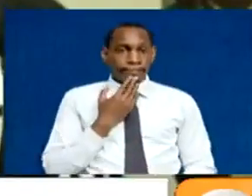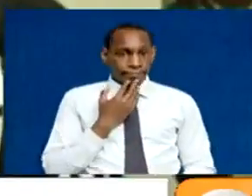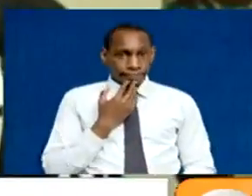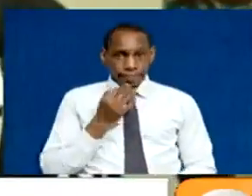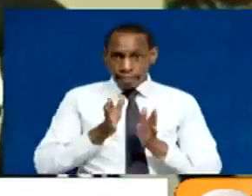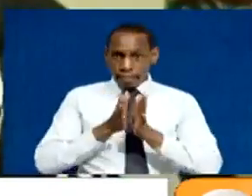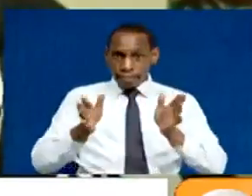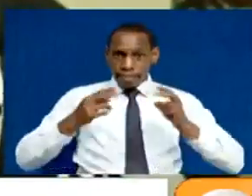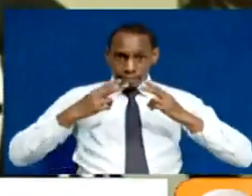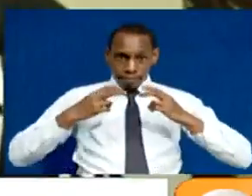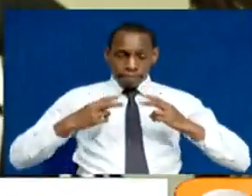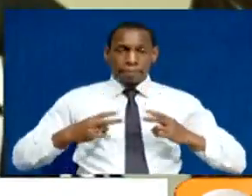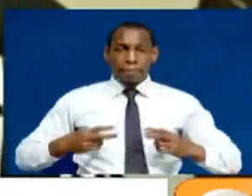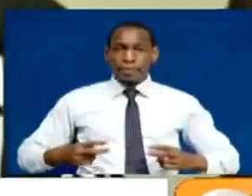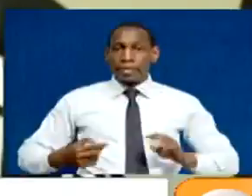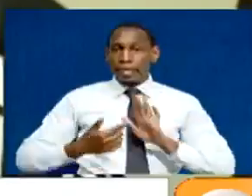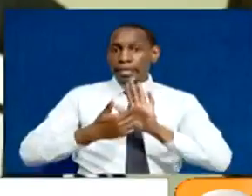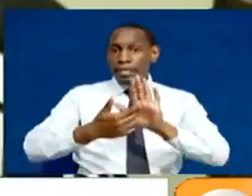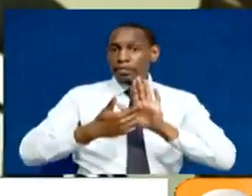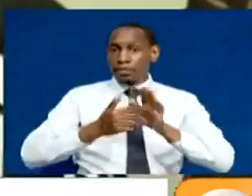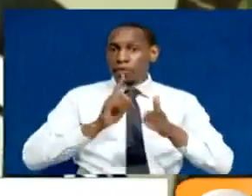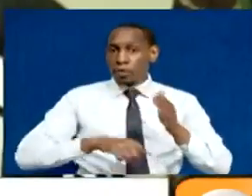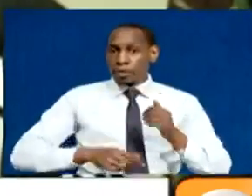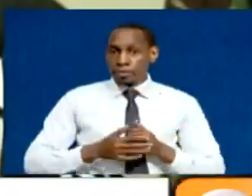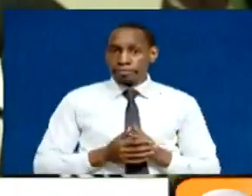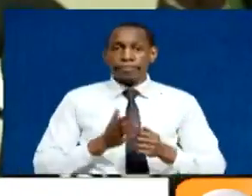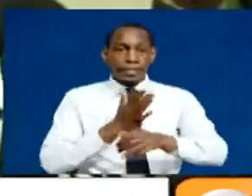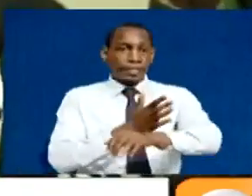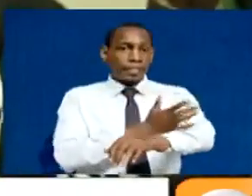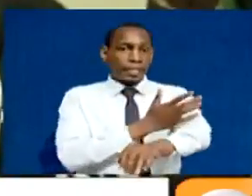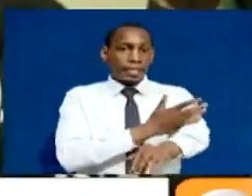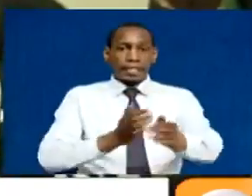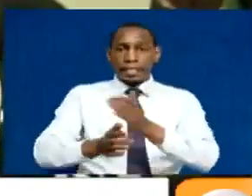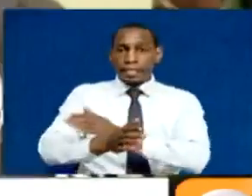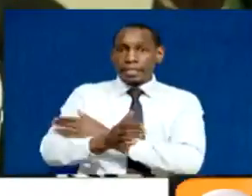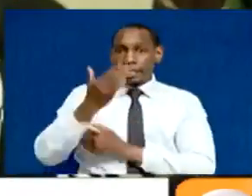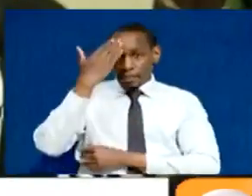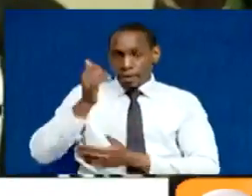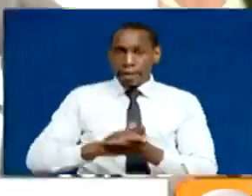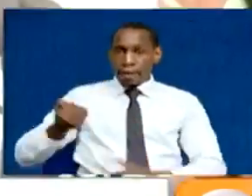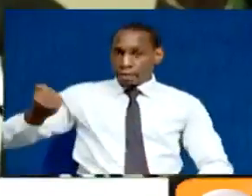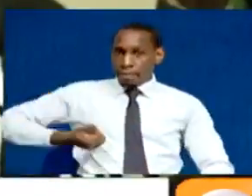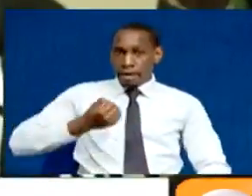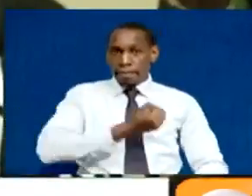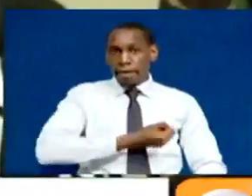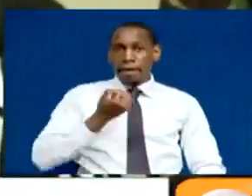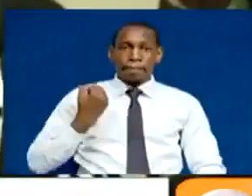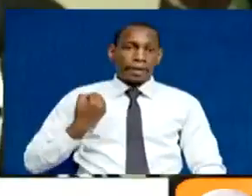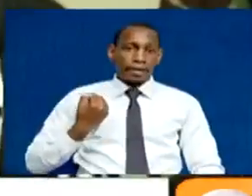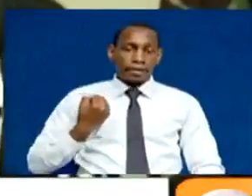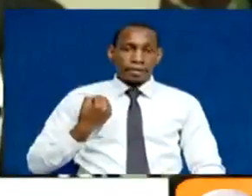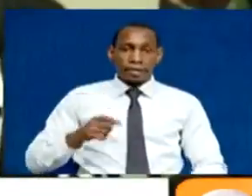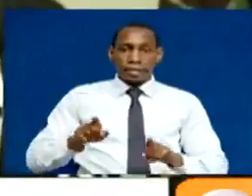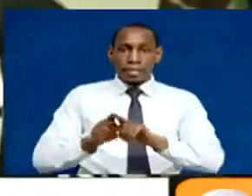Generally, the examination has shown injuries due to stabs and